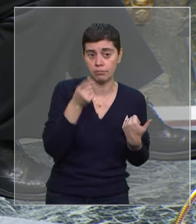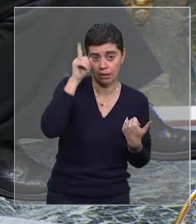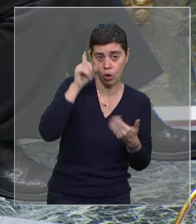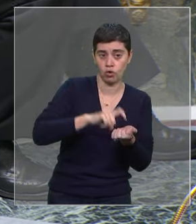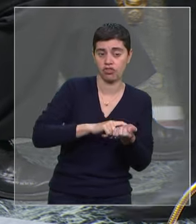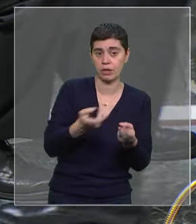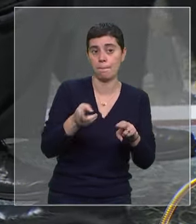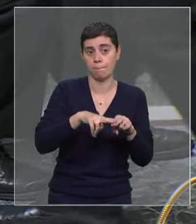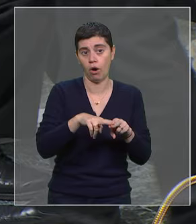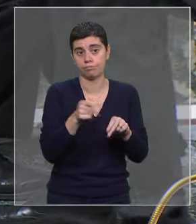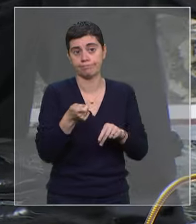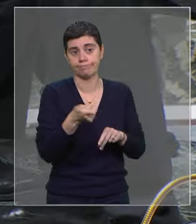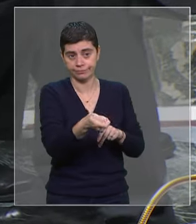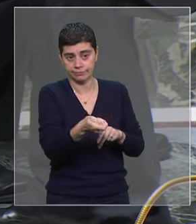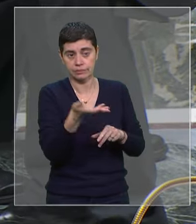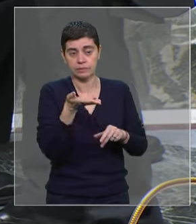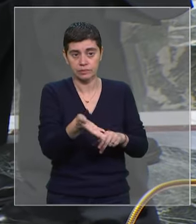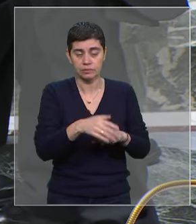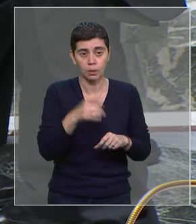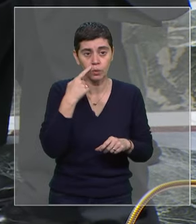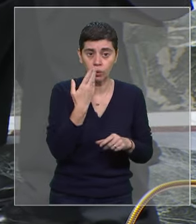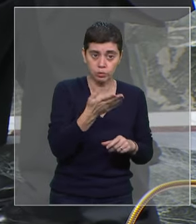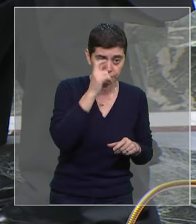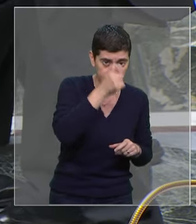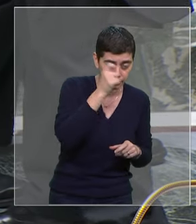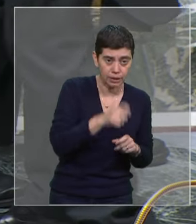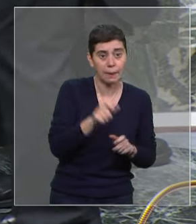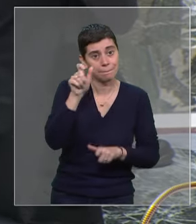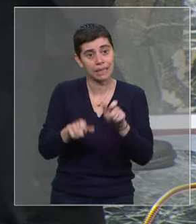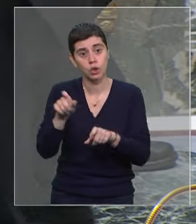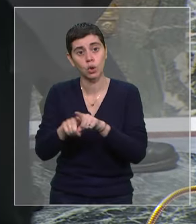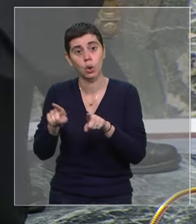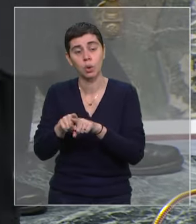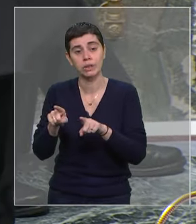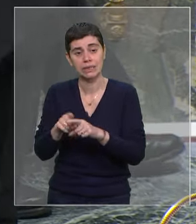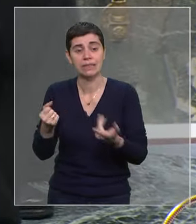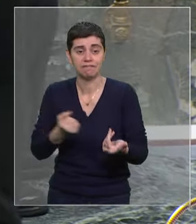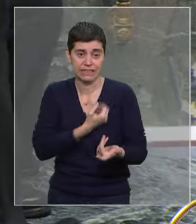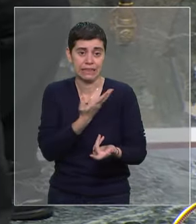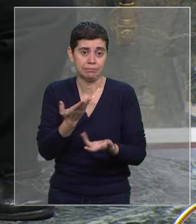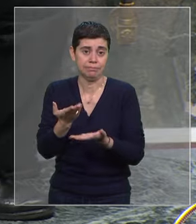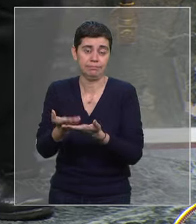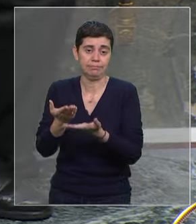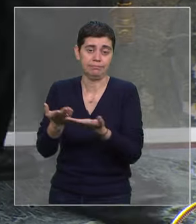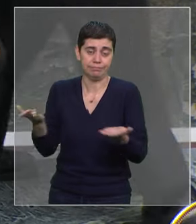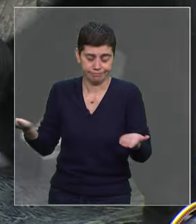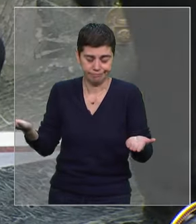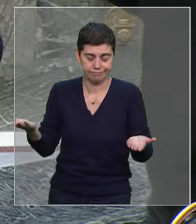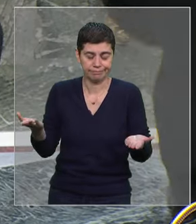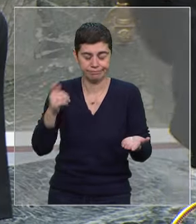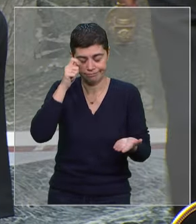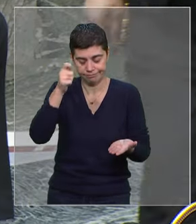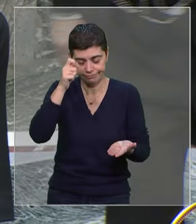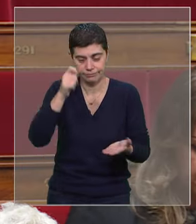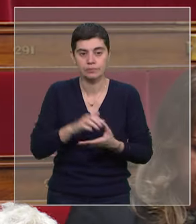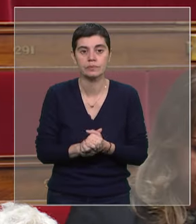lui adresser à lui ainsi qu'à l'ensemble des victimes de cet attentat, les pensées évidemment les plus fortes. Quand